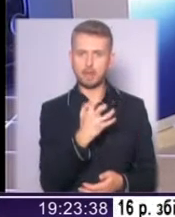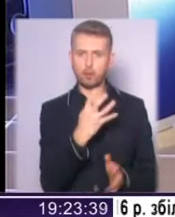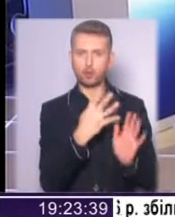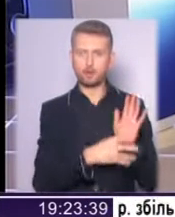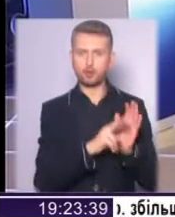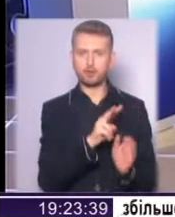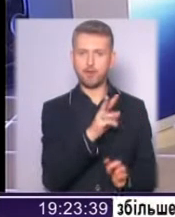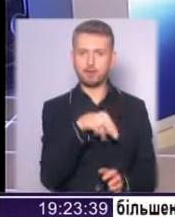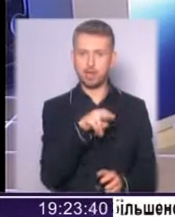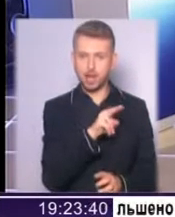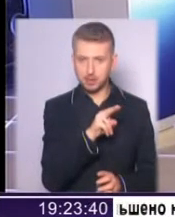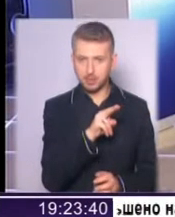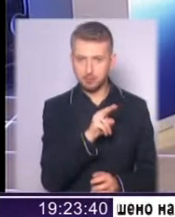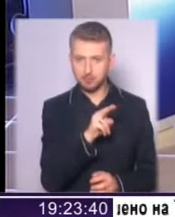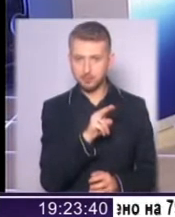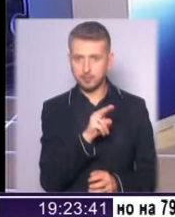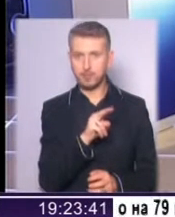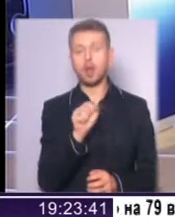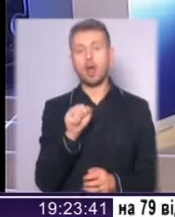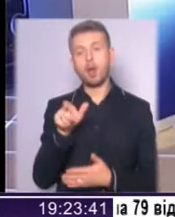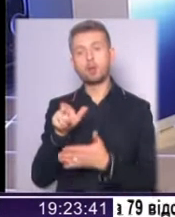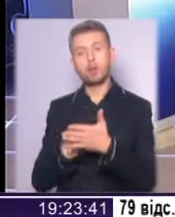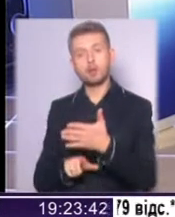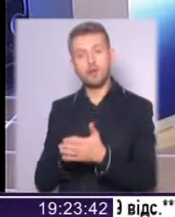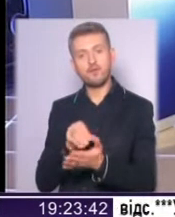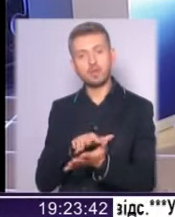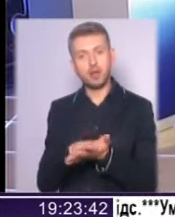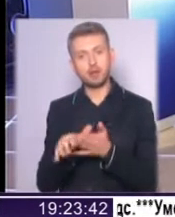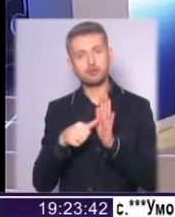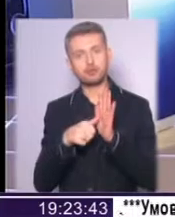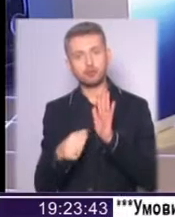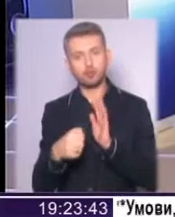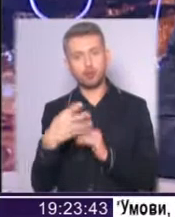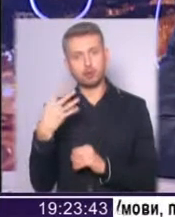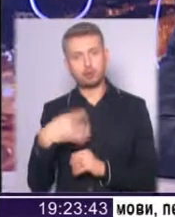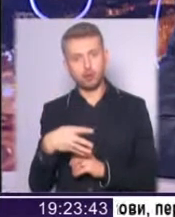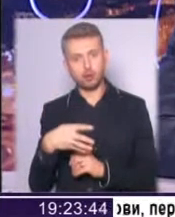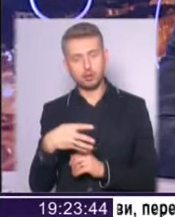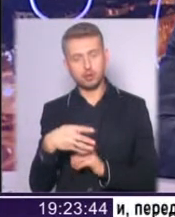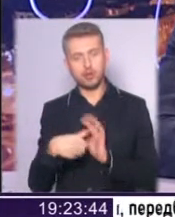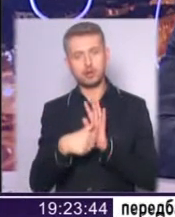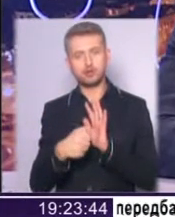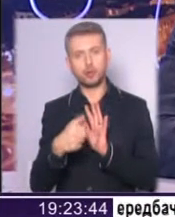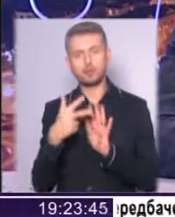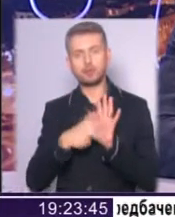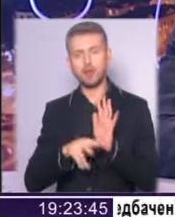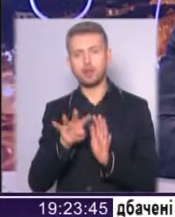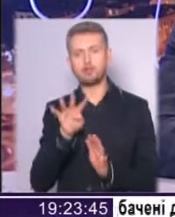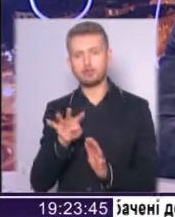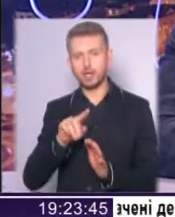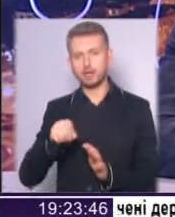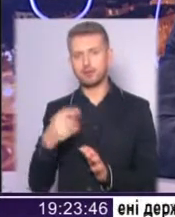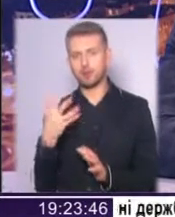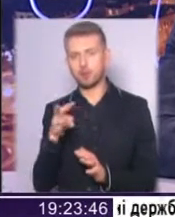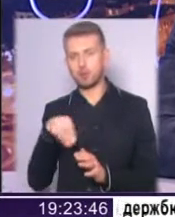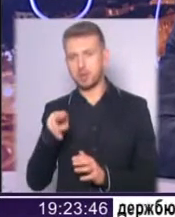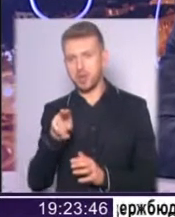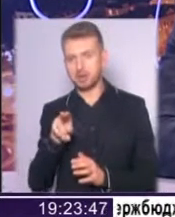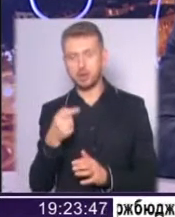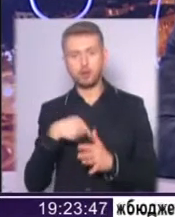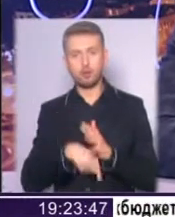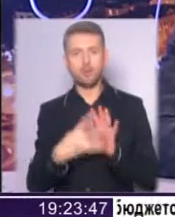бачиш? Ти бачиш, цей бюджет побудований такої піраміди боргу. Тобто, практично, так, стаття доходів в